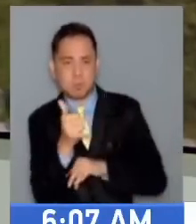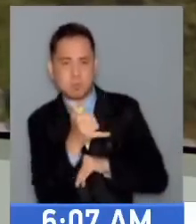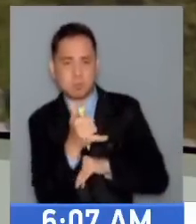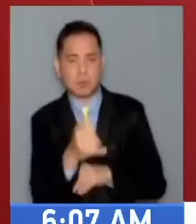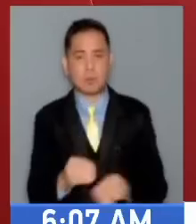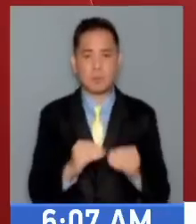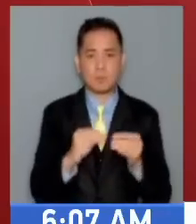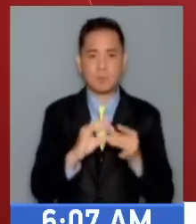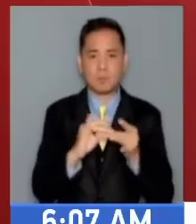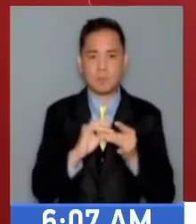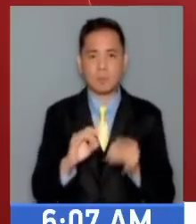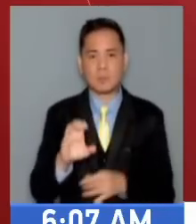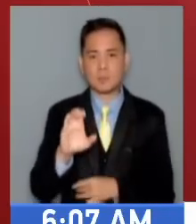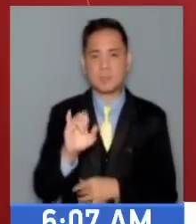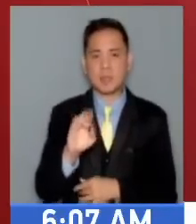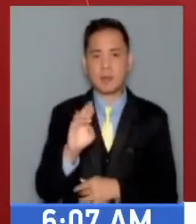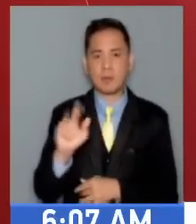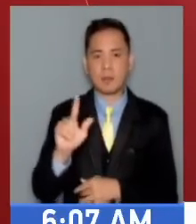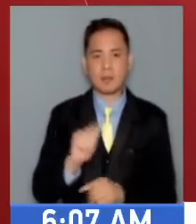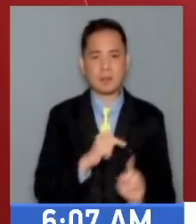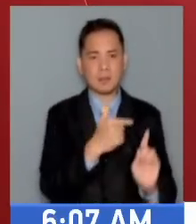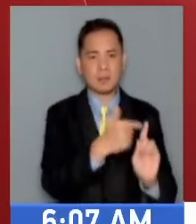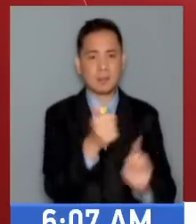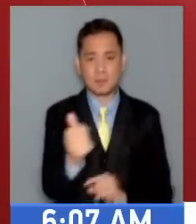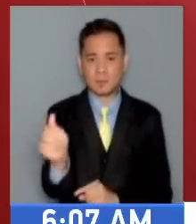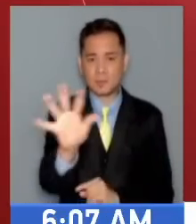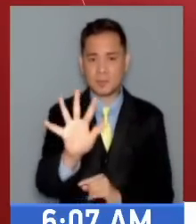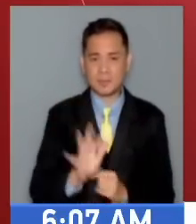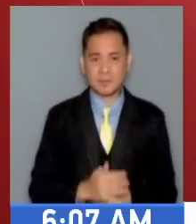Cyril Chavez. Cyril, good morning!